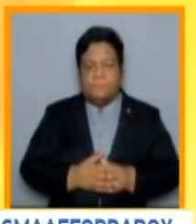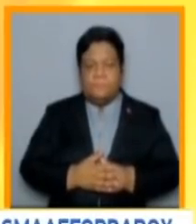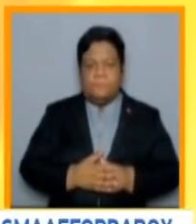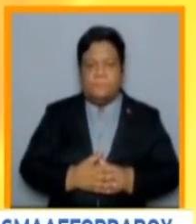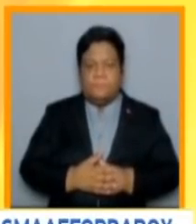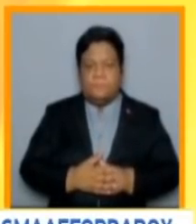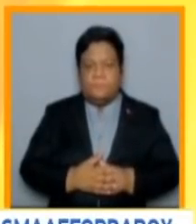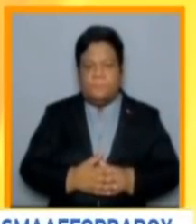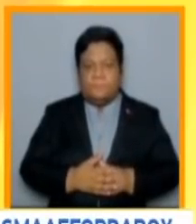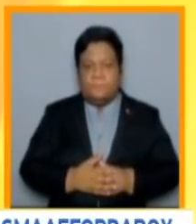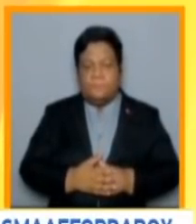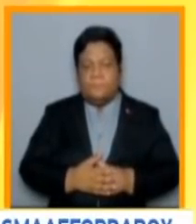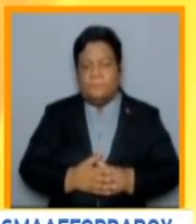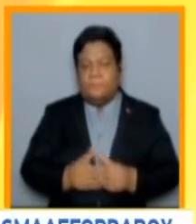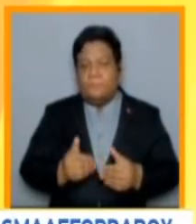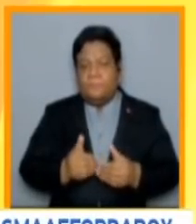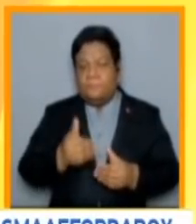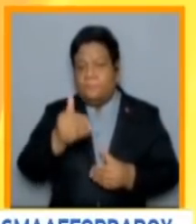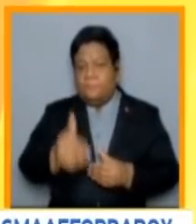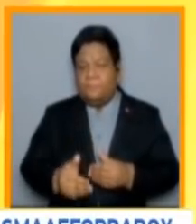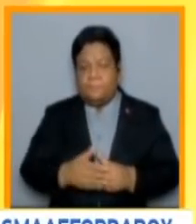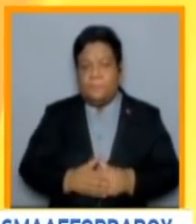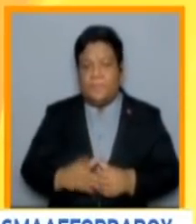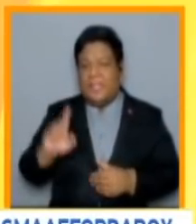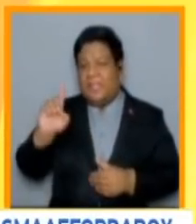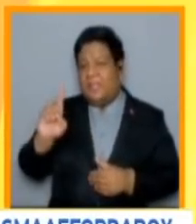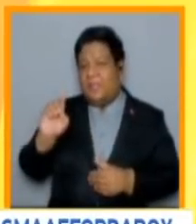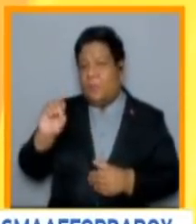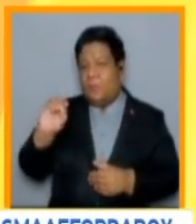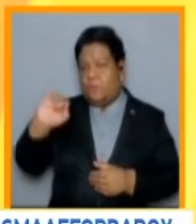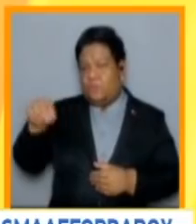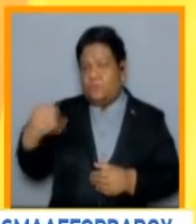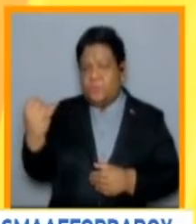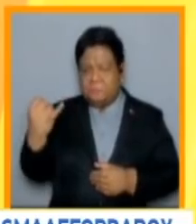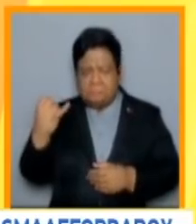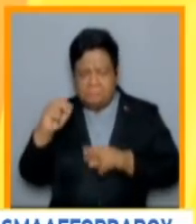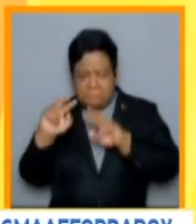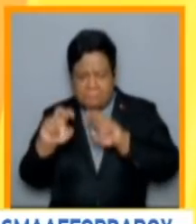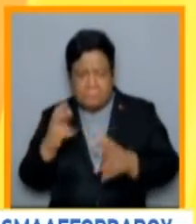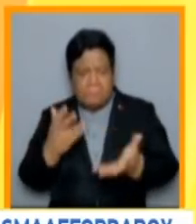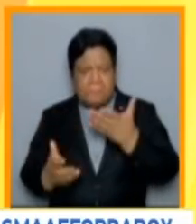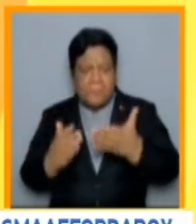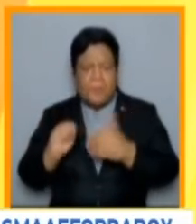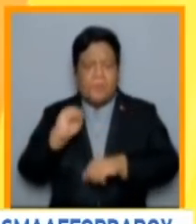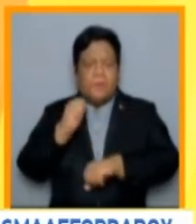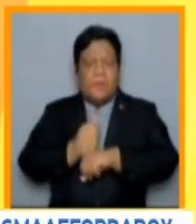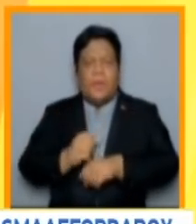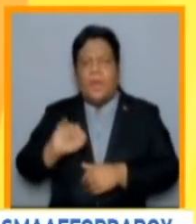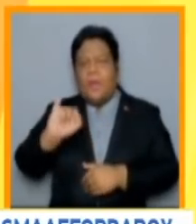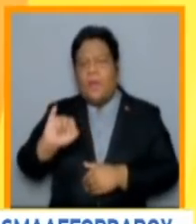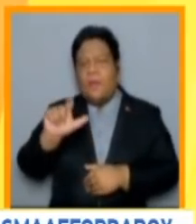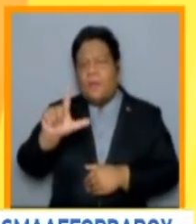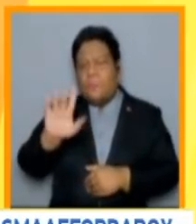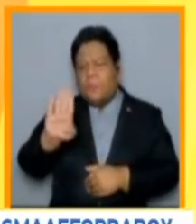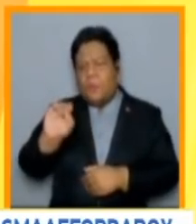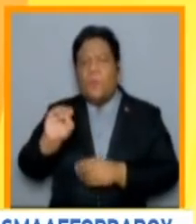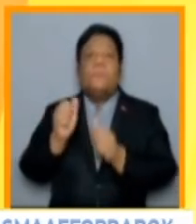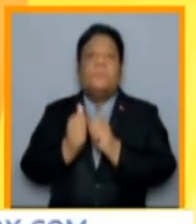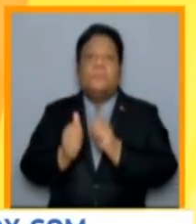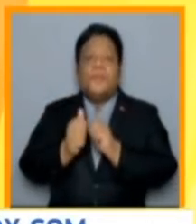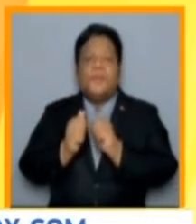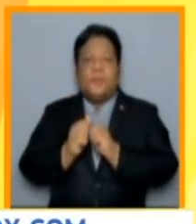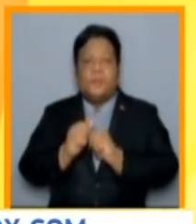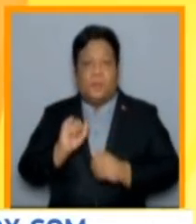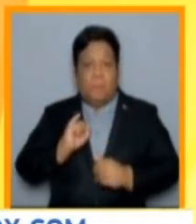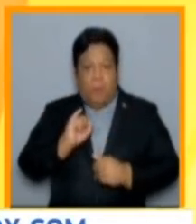Pag-aaralan ng Department of Justice ang paglabas ng Immigration Lookout Bulletin Order o ILBO laban kay Pastor Apollo Quiboloy ng Kingdom of